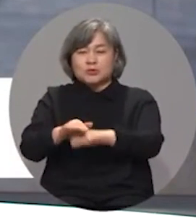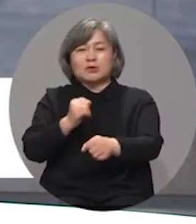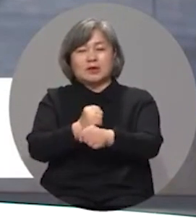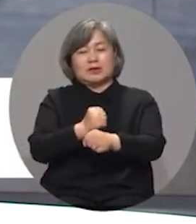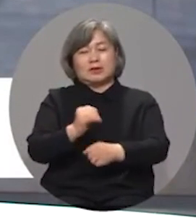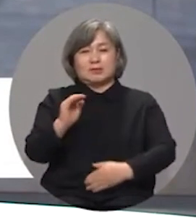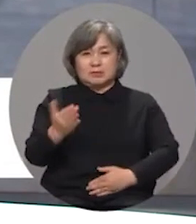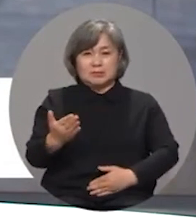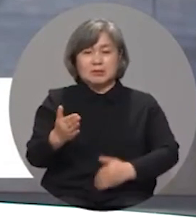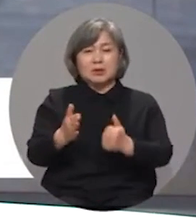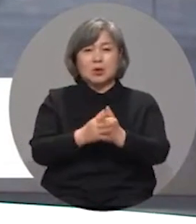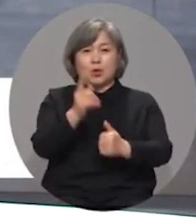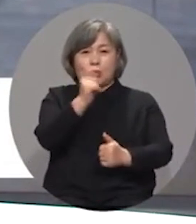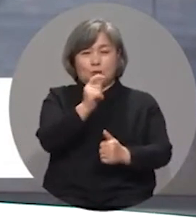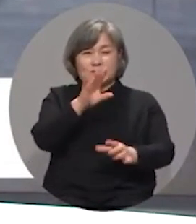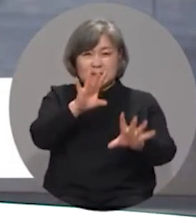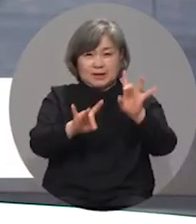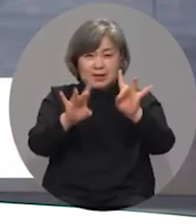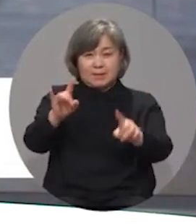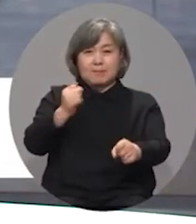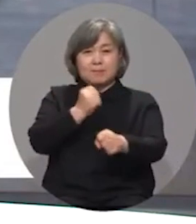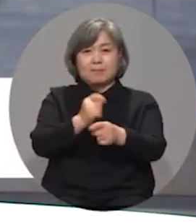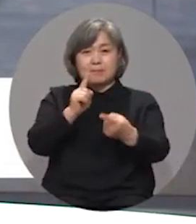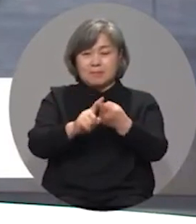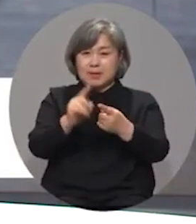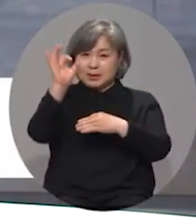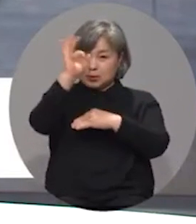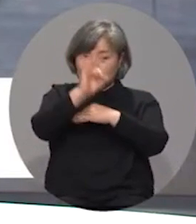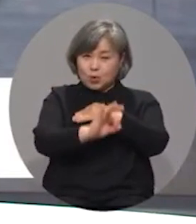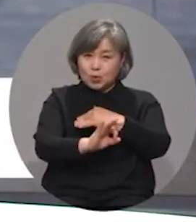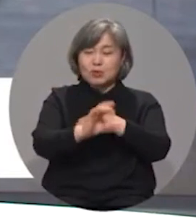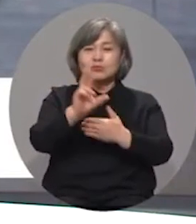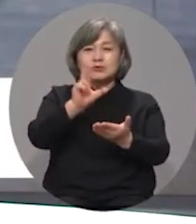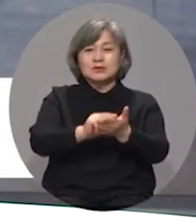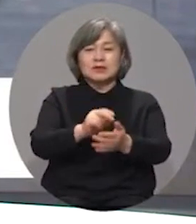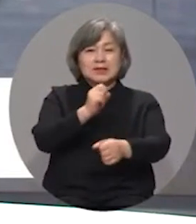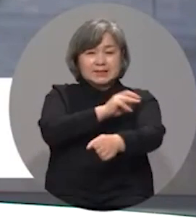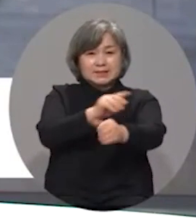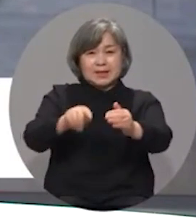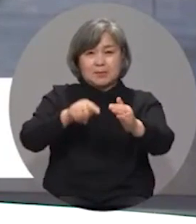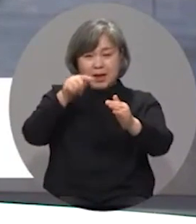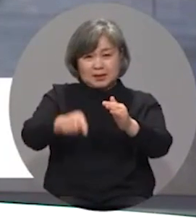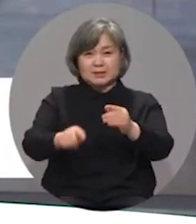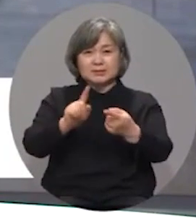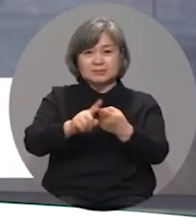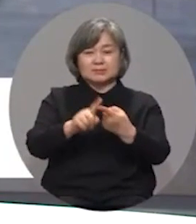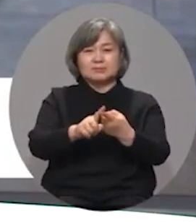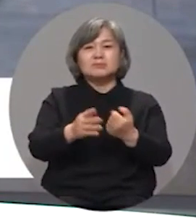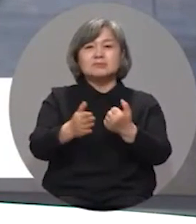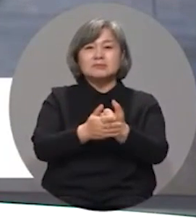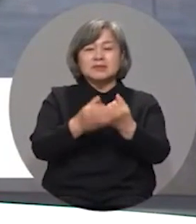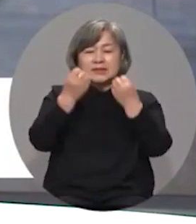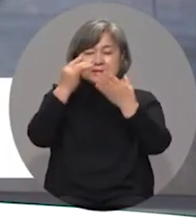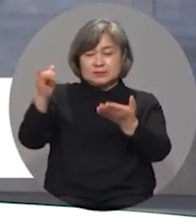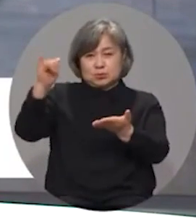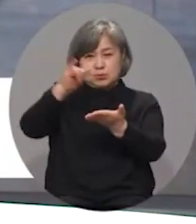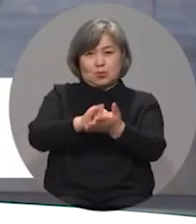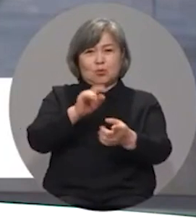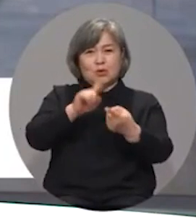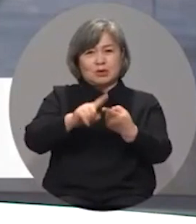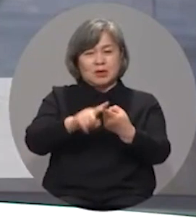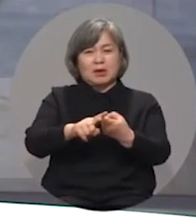있습니다 고창 갯벌의 추진되는 놓일 대교 뿐만 아니라 새만금 수라 갯벌을 예정된 새만금 신공항 에 대한